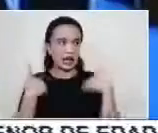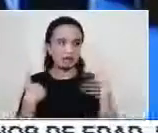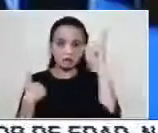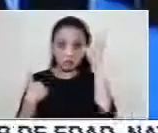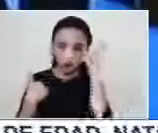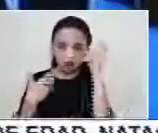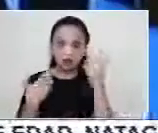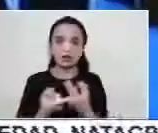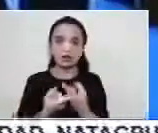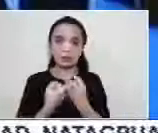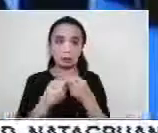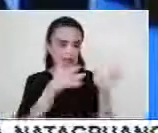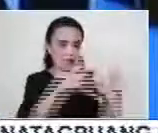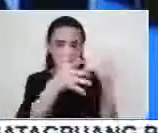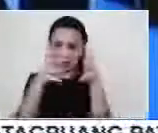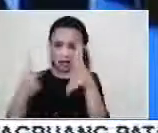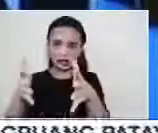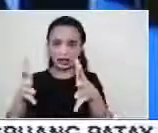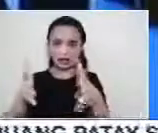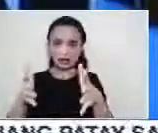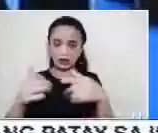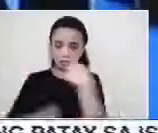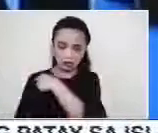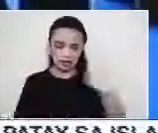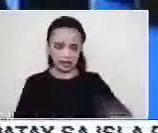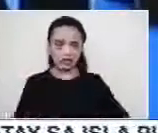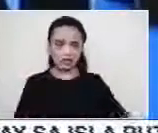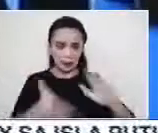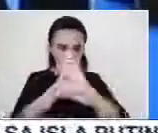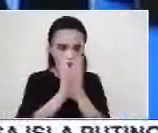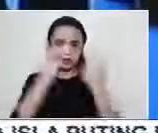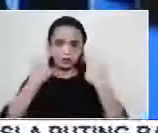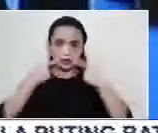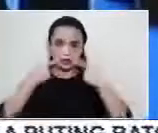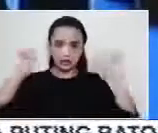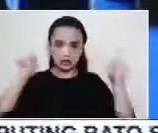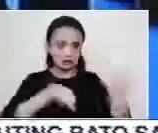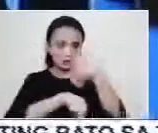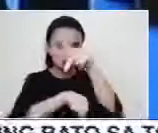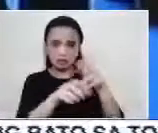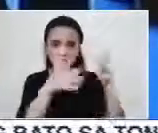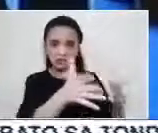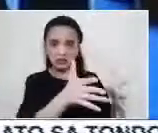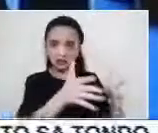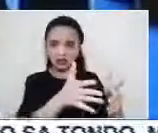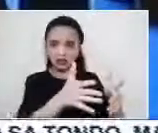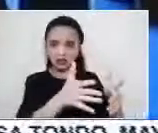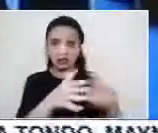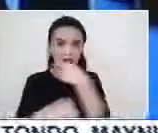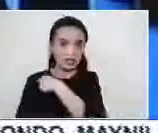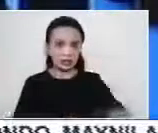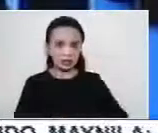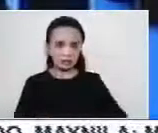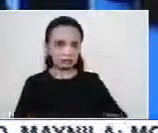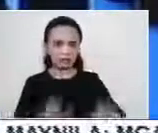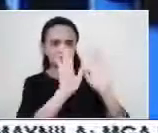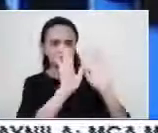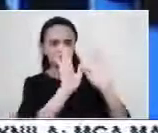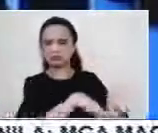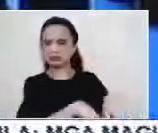ito ay maisabatas. Pero bawal dito ang domestic betting o tumataya dito sa ating bansa. Ang